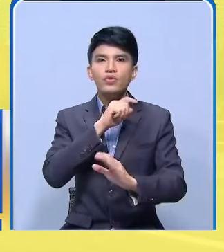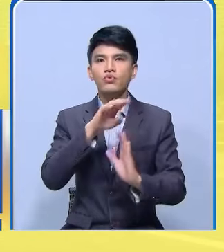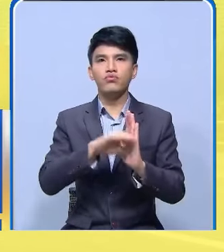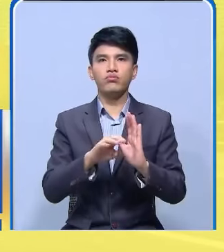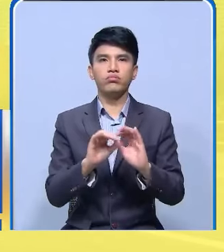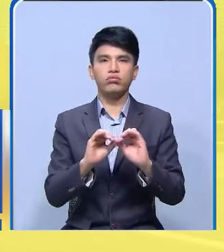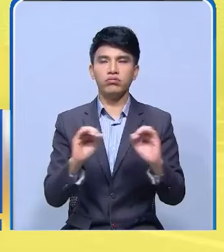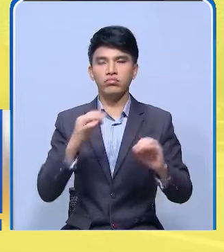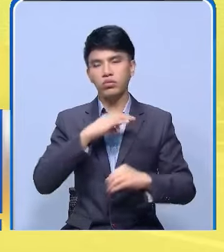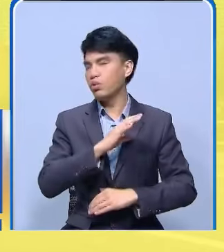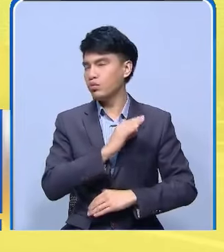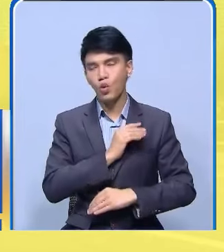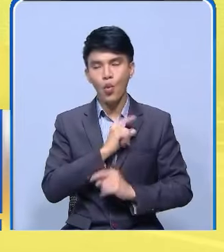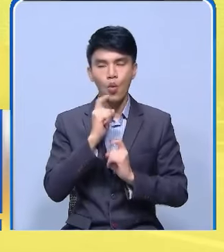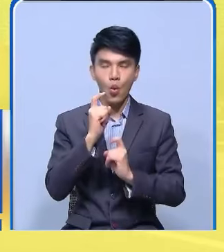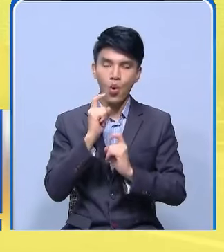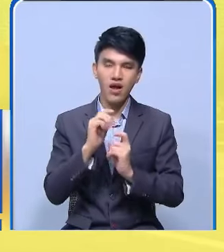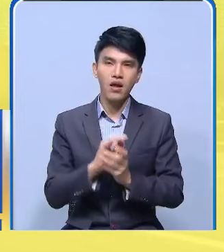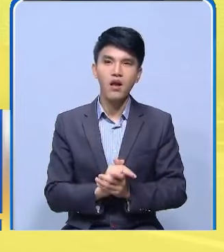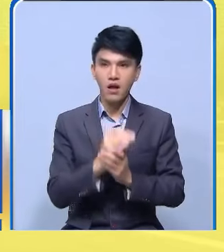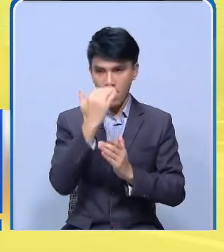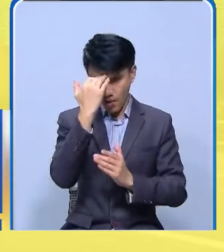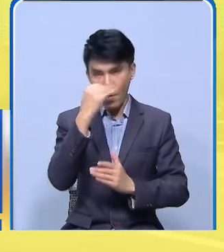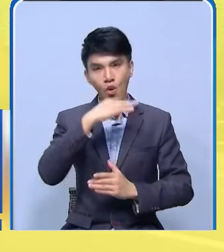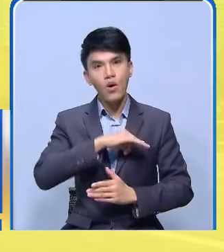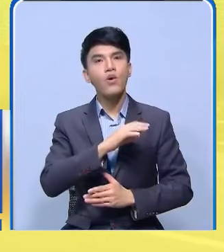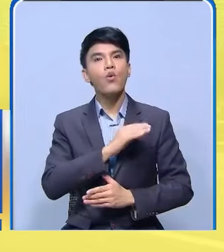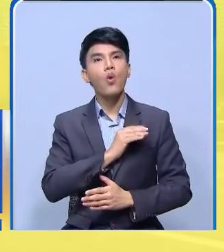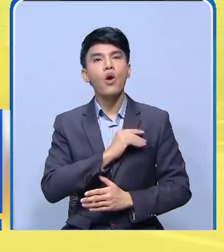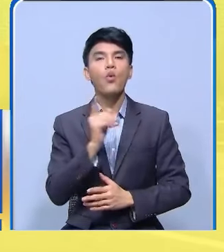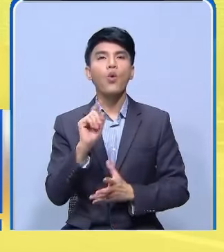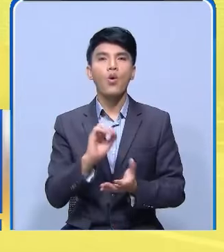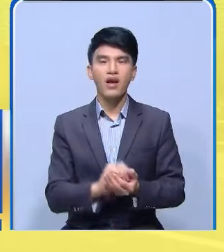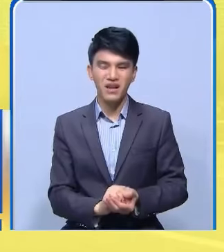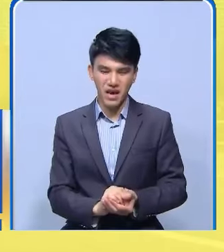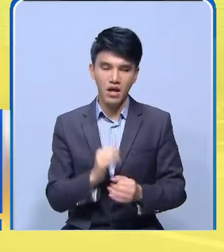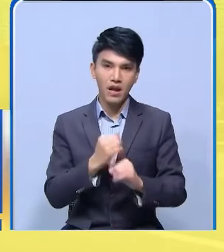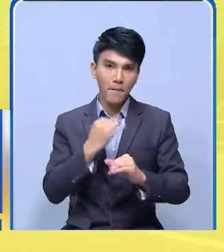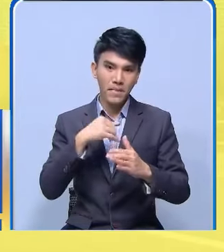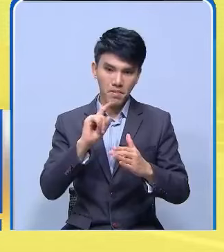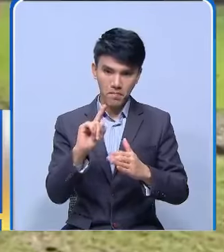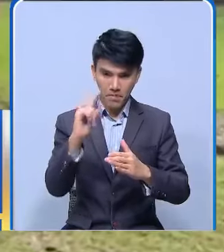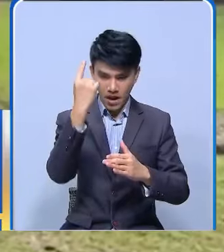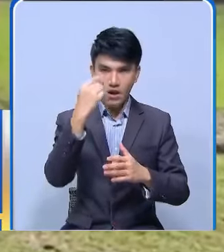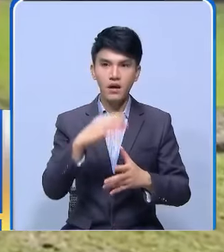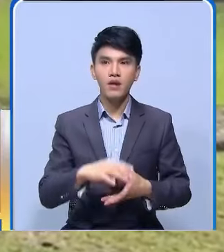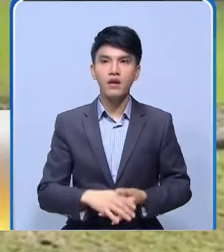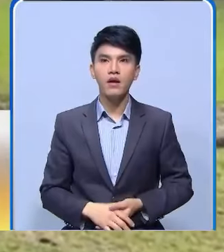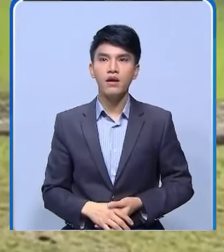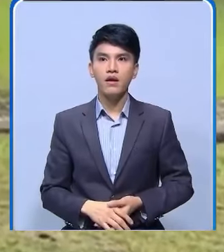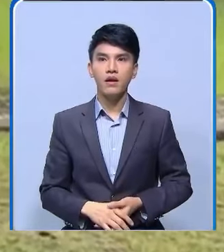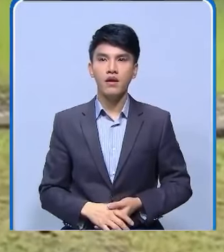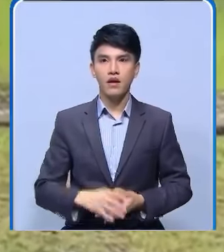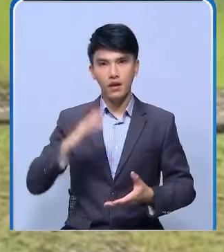จึงกังวลเรื่องความปลอดภัยเพราะหวั่นว่ากลุ่มผู้ก่อเหตุอ่ะจะกลับมาก่อเหตุซ้ำค่ะ ตำรวจติ